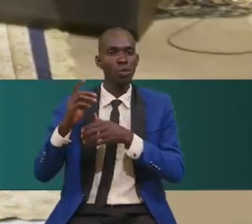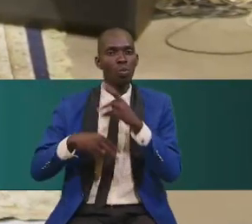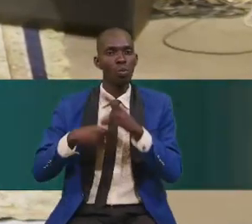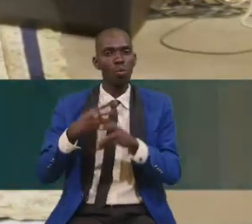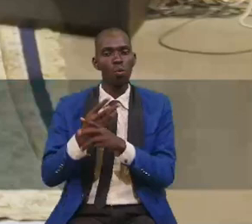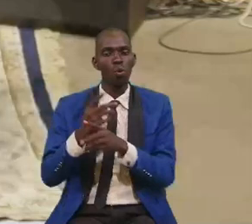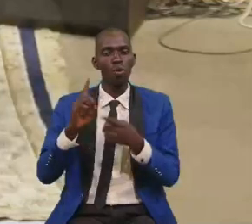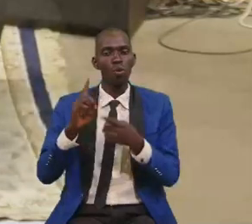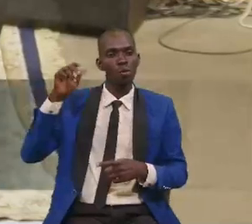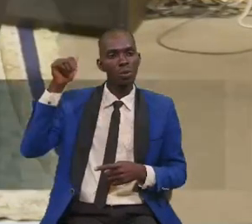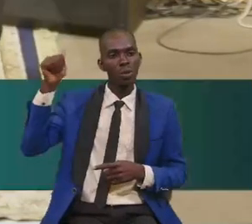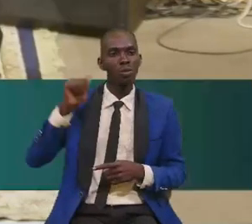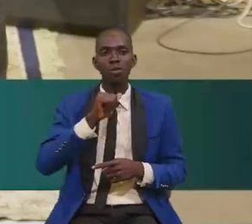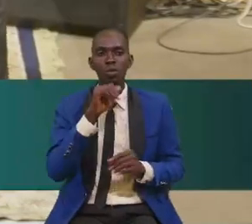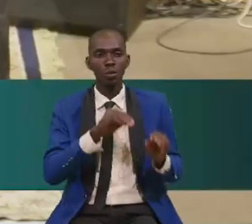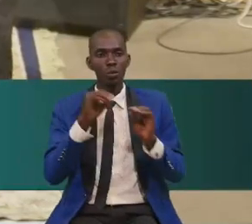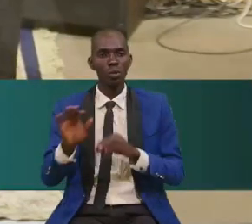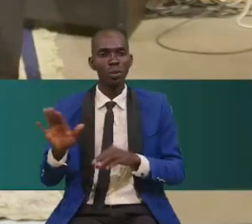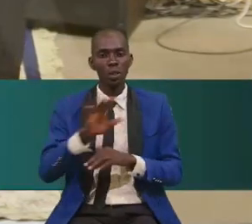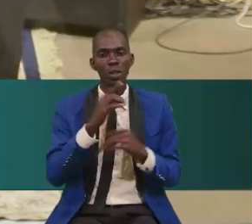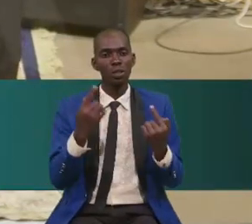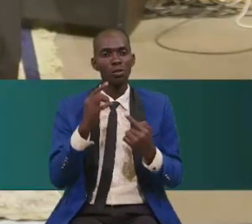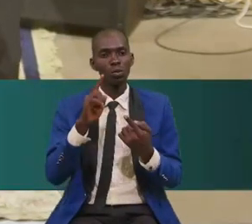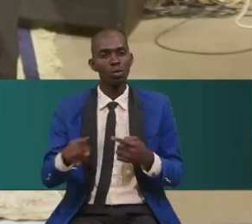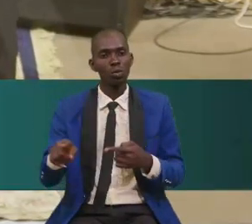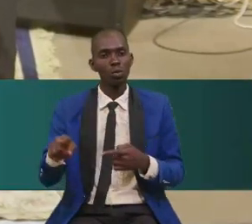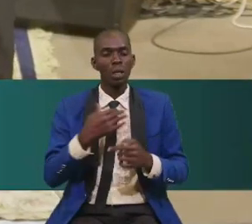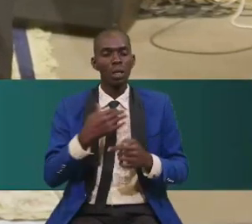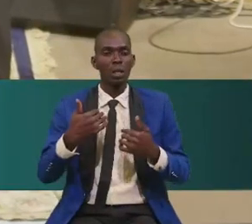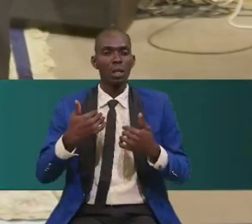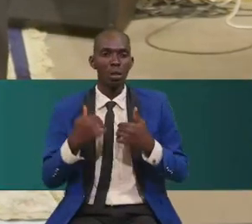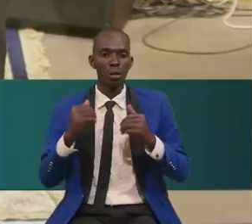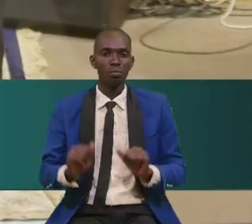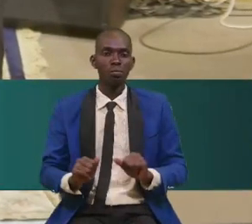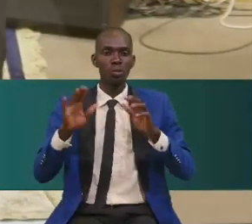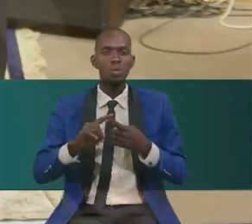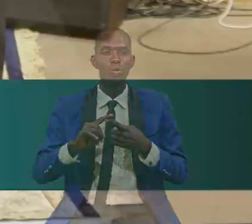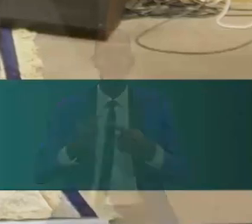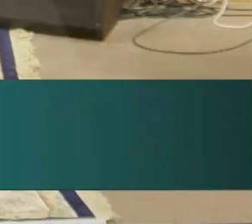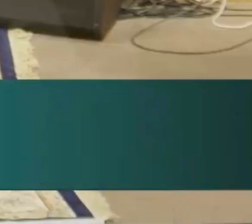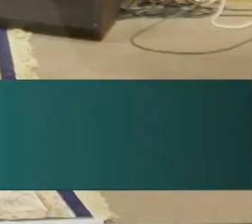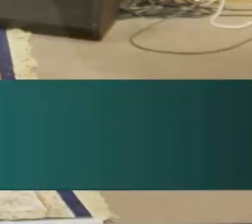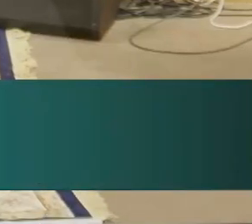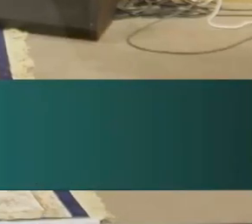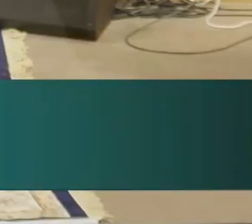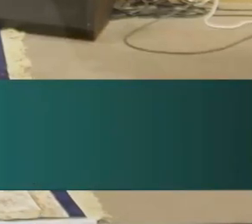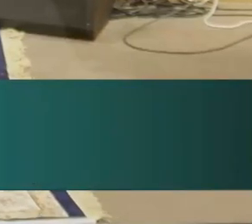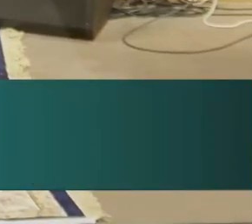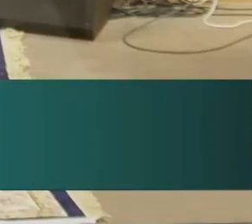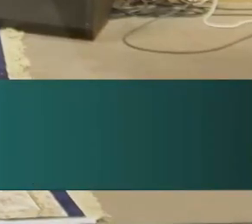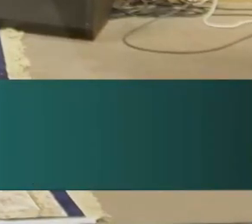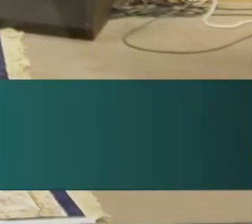leurs offenses, et il a mis en nous la parole de la réconciliation. Verset